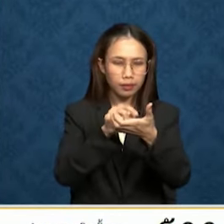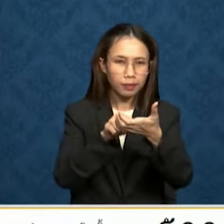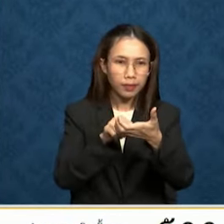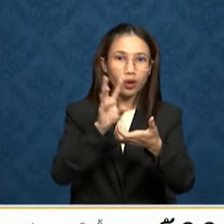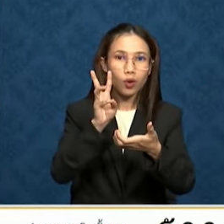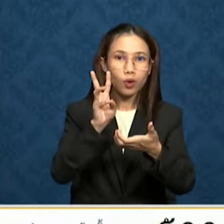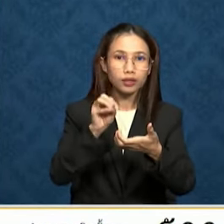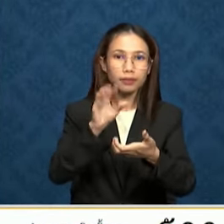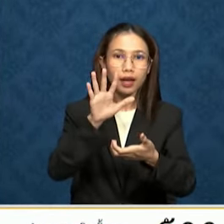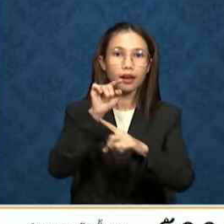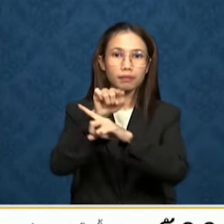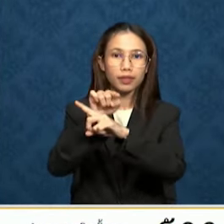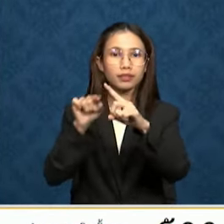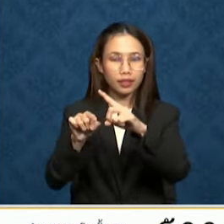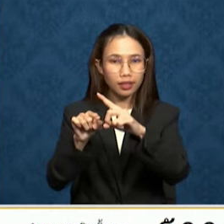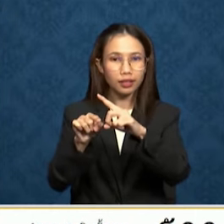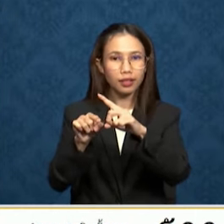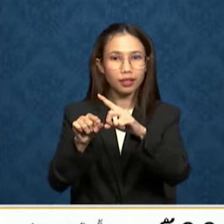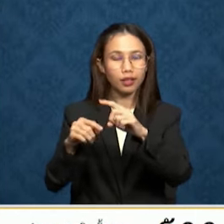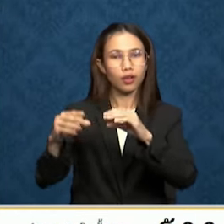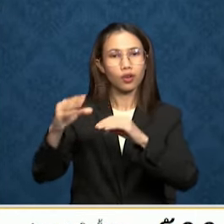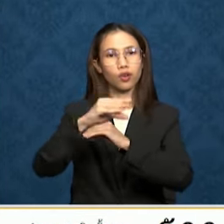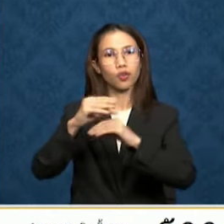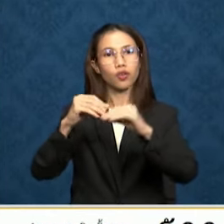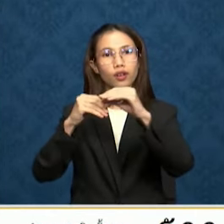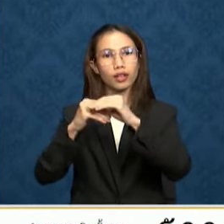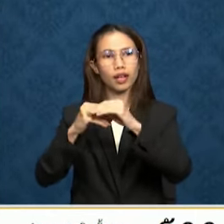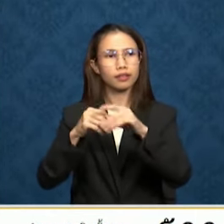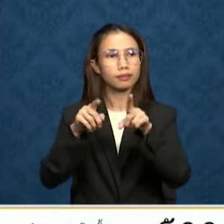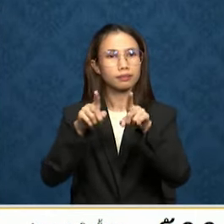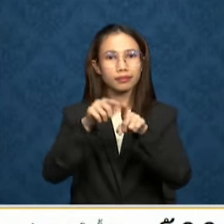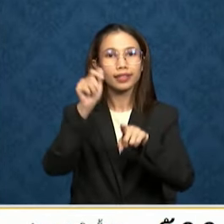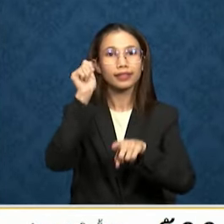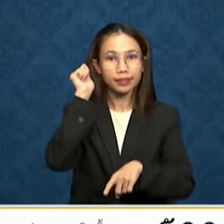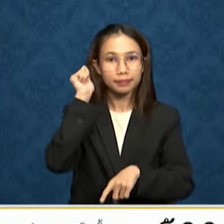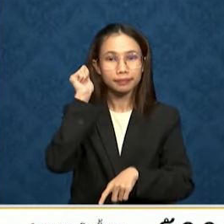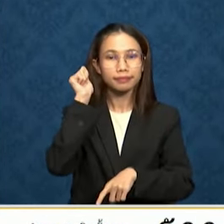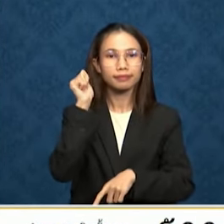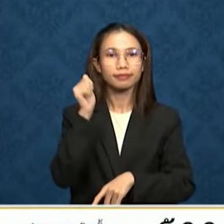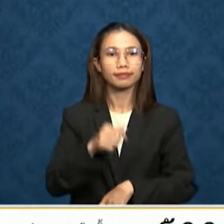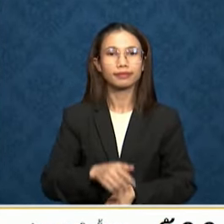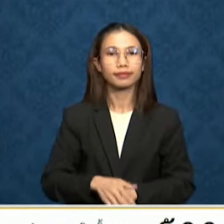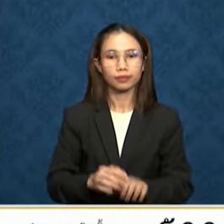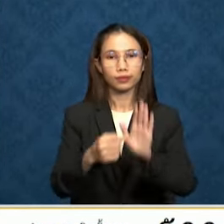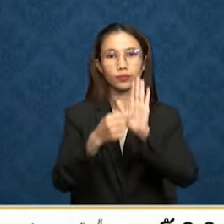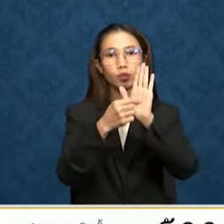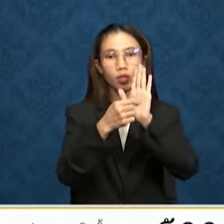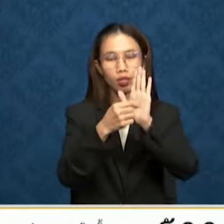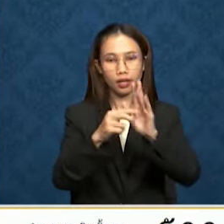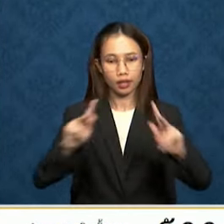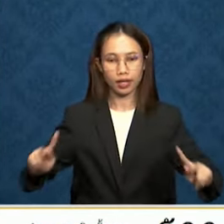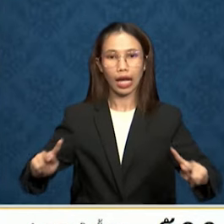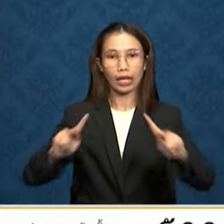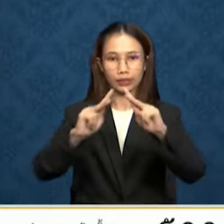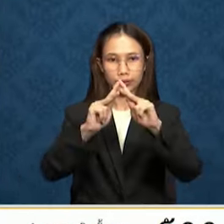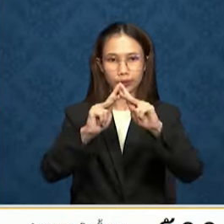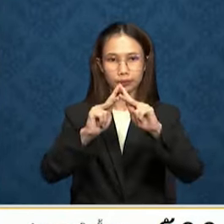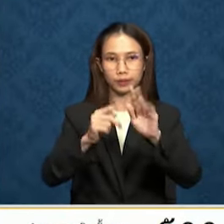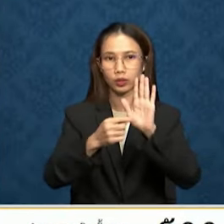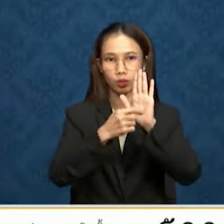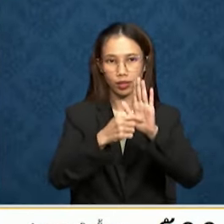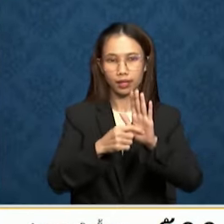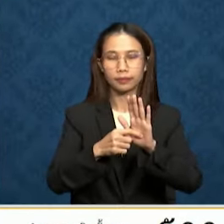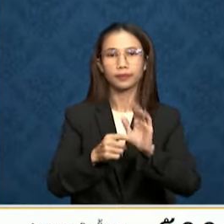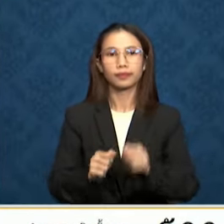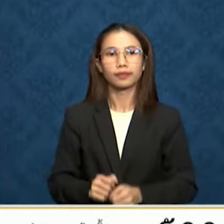65%เป็นโครงการที่หน้าตาเหมือนเดิมค่ะท่านประธานยกตัวอย่างอีกกระทรวงนึงค่ะอันนี้หนัก